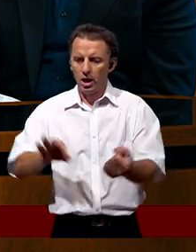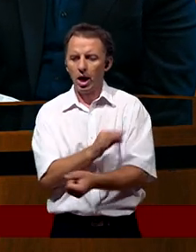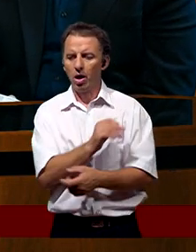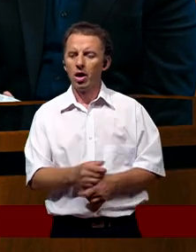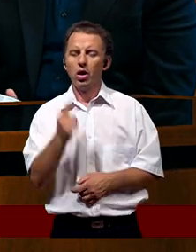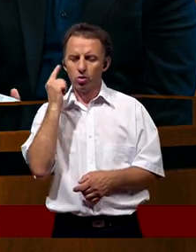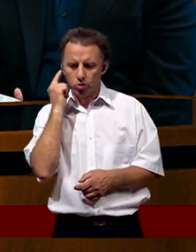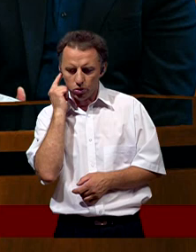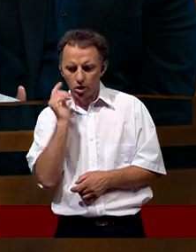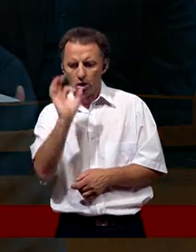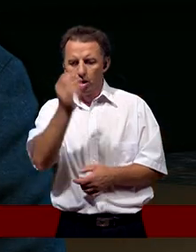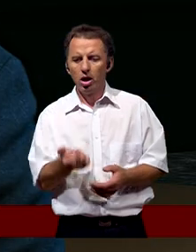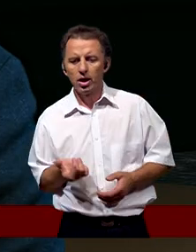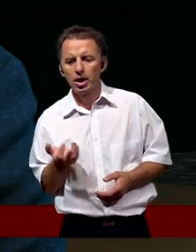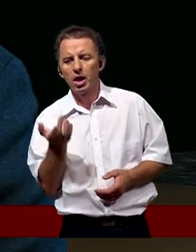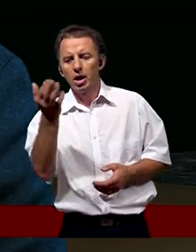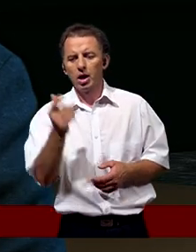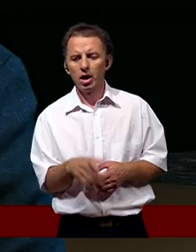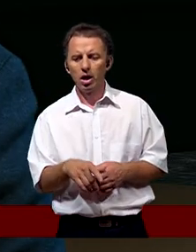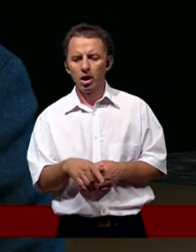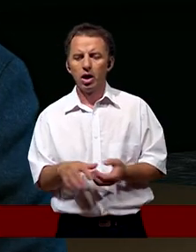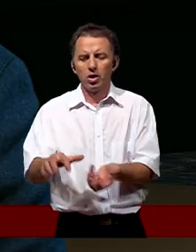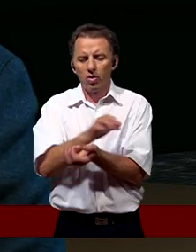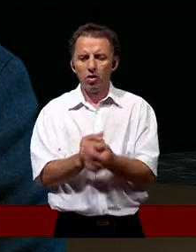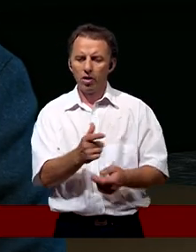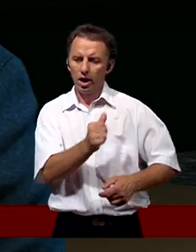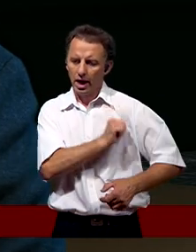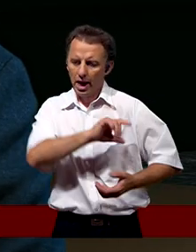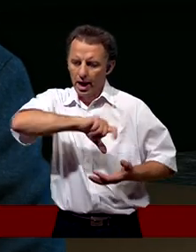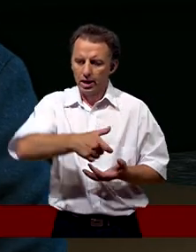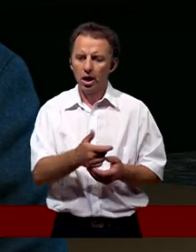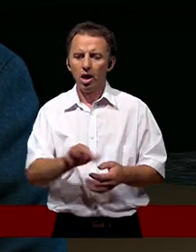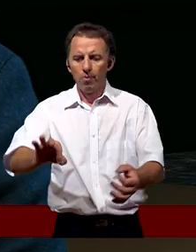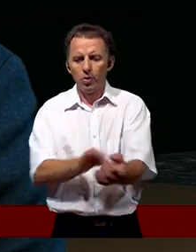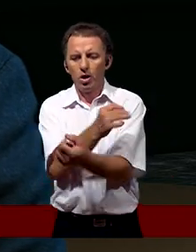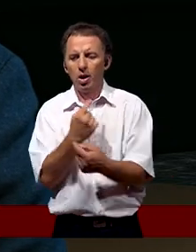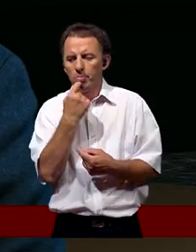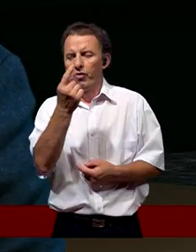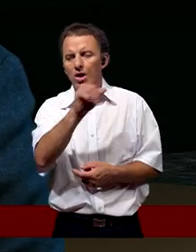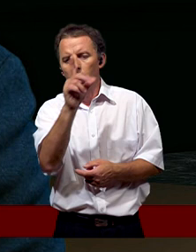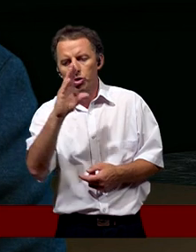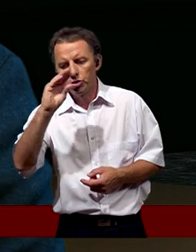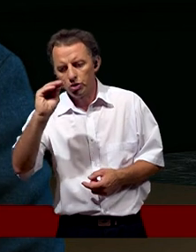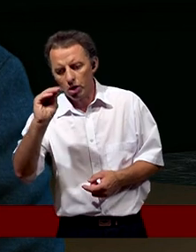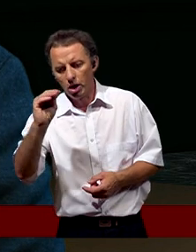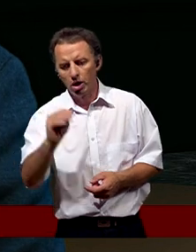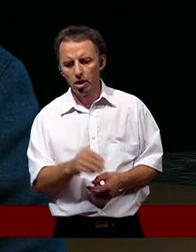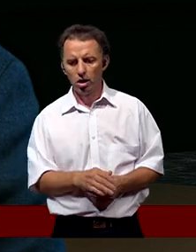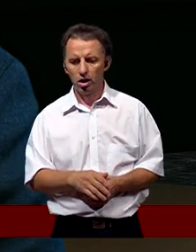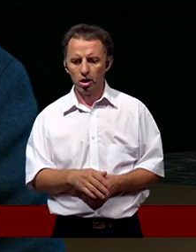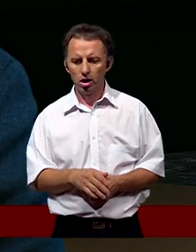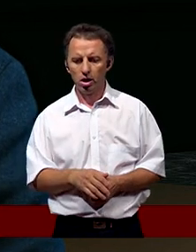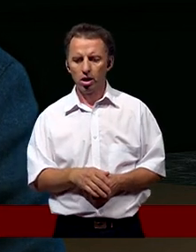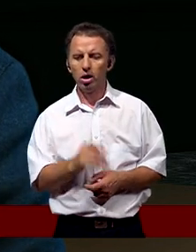i słyszałem o kilku naprawdę światowej klasy muzykach, powiedziano, że to nie